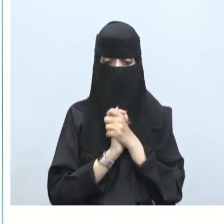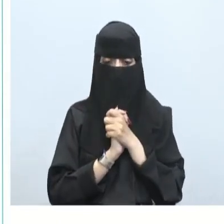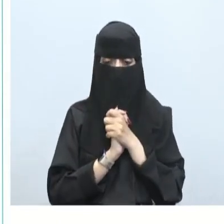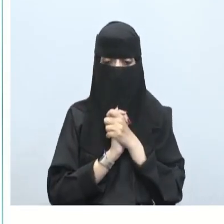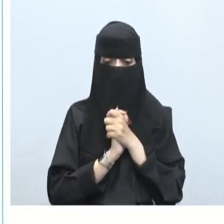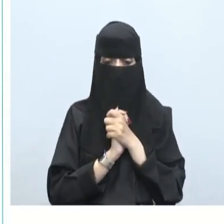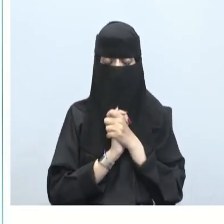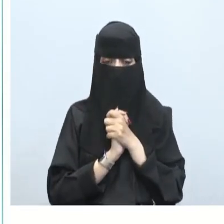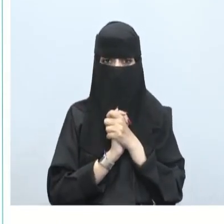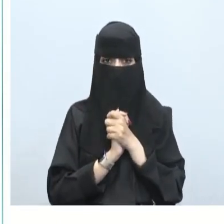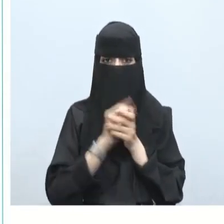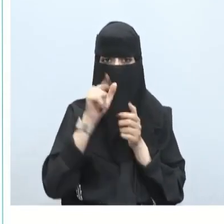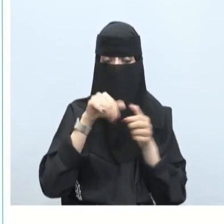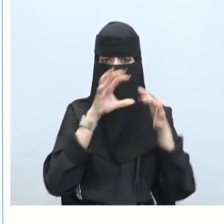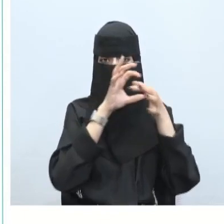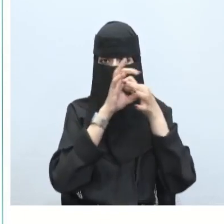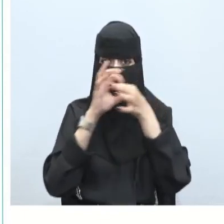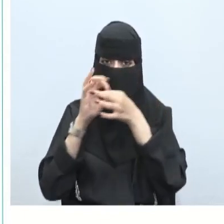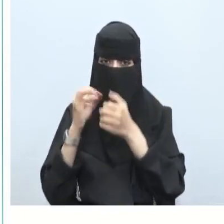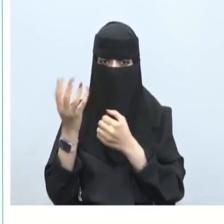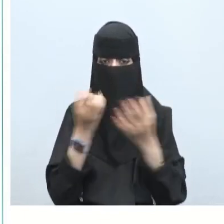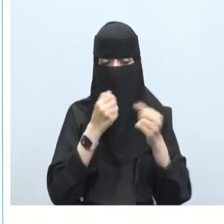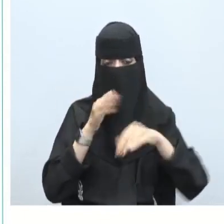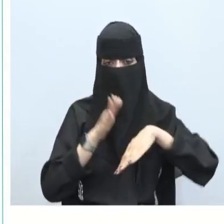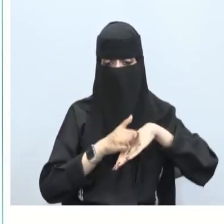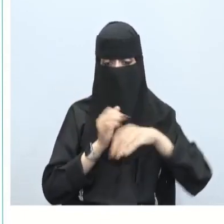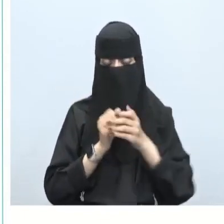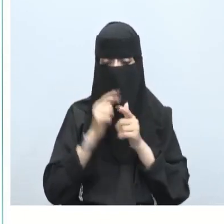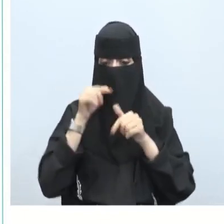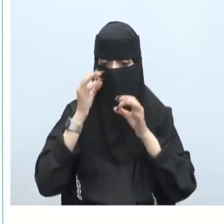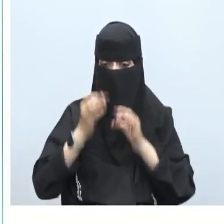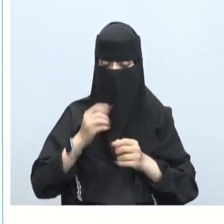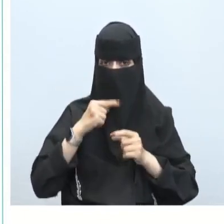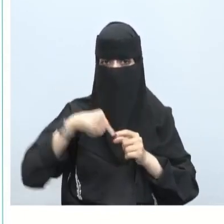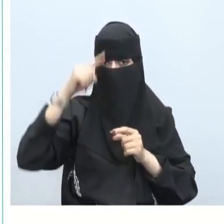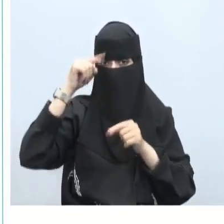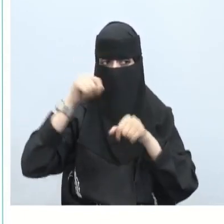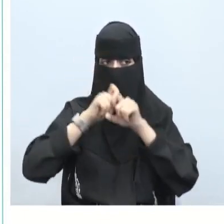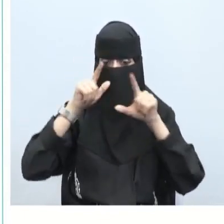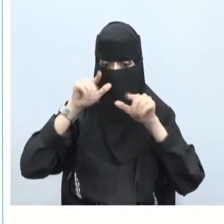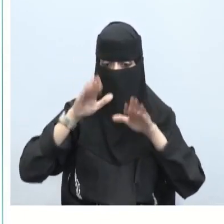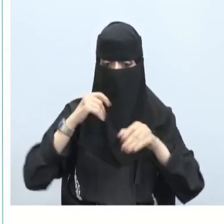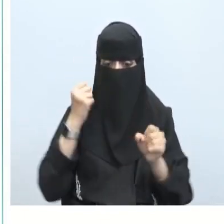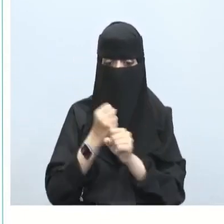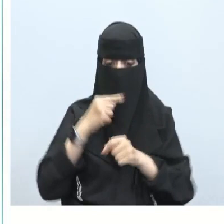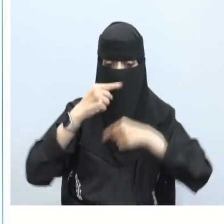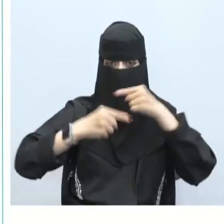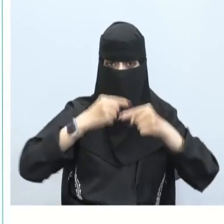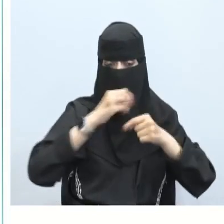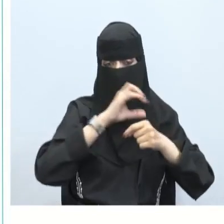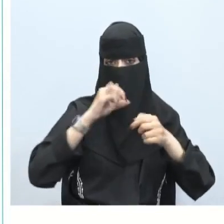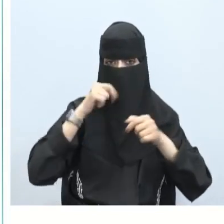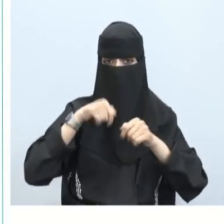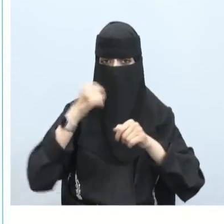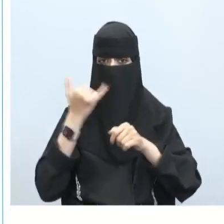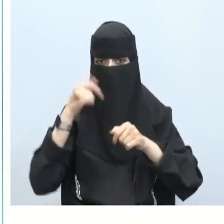برمجيات ناتي الى سلسله امداد الخدمات اكدت الامثله الموضحه دور سلاسل امداد في تسهيل